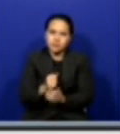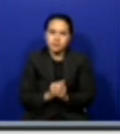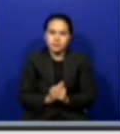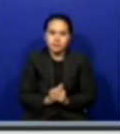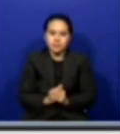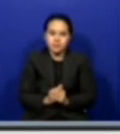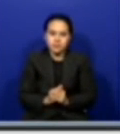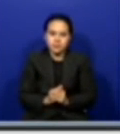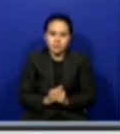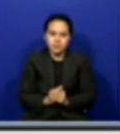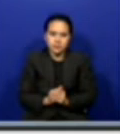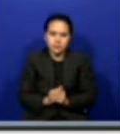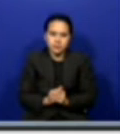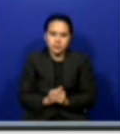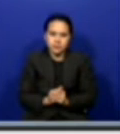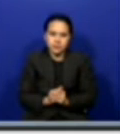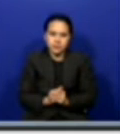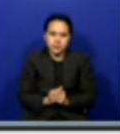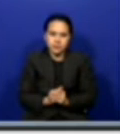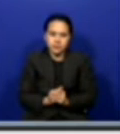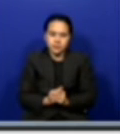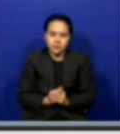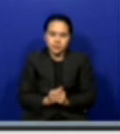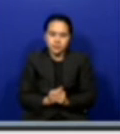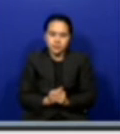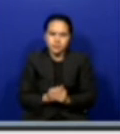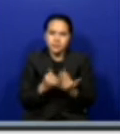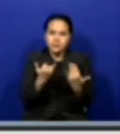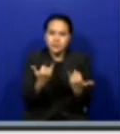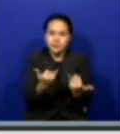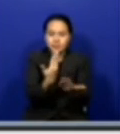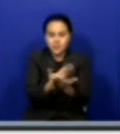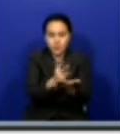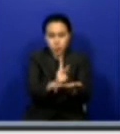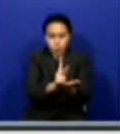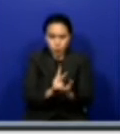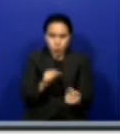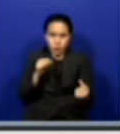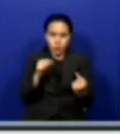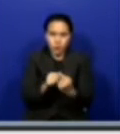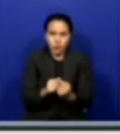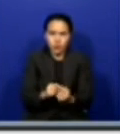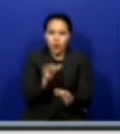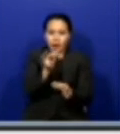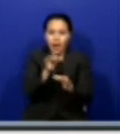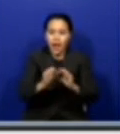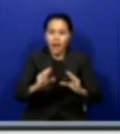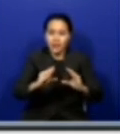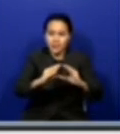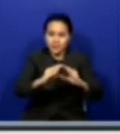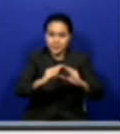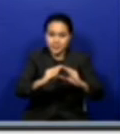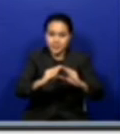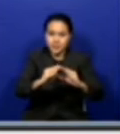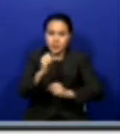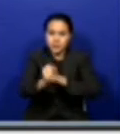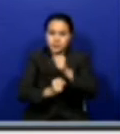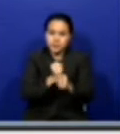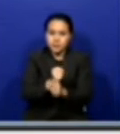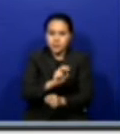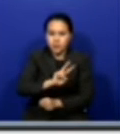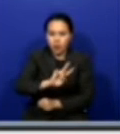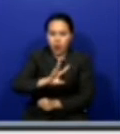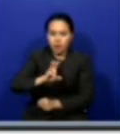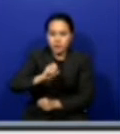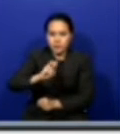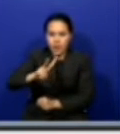ค่ะสินเชื่อของธนาคารพาณิชย์ทั้งระบบณไตรมาสแรกของปี